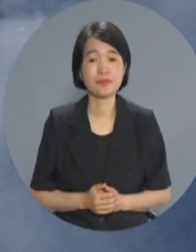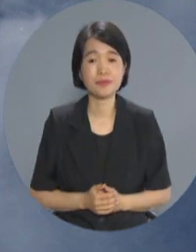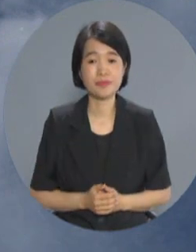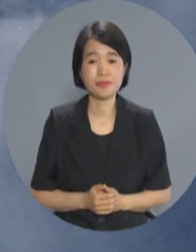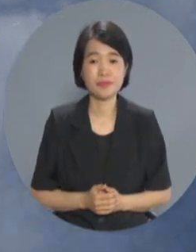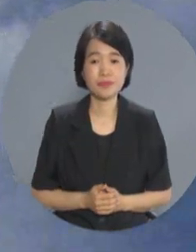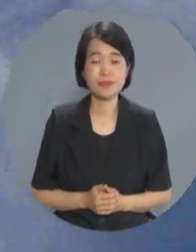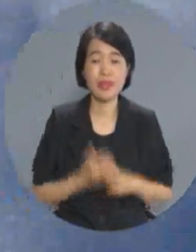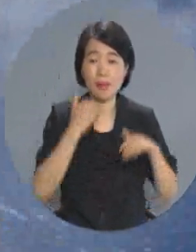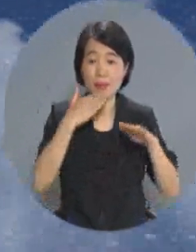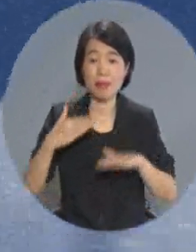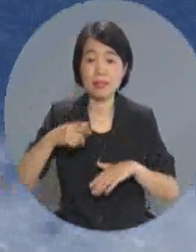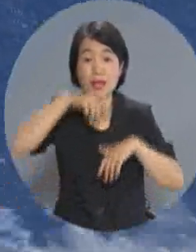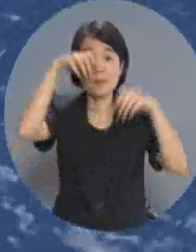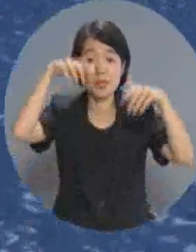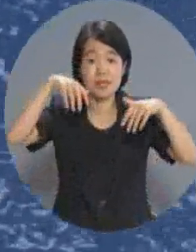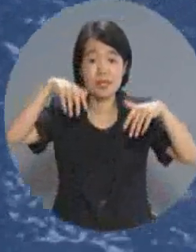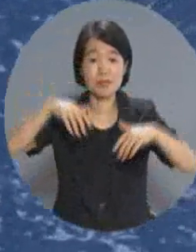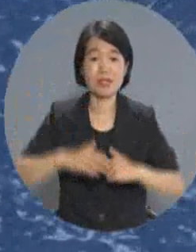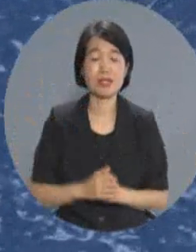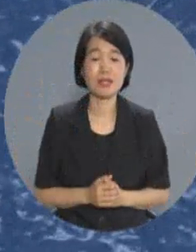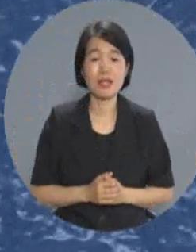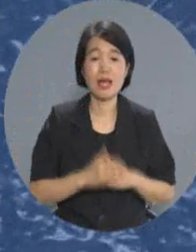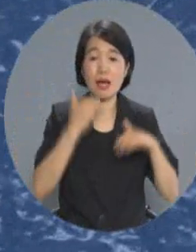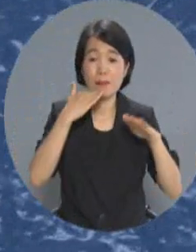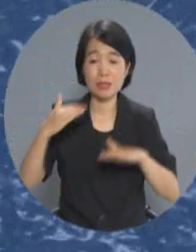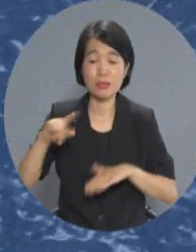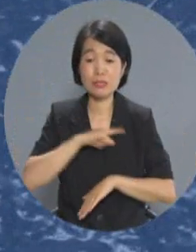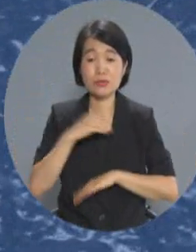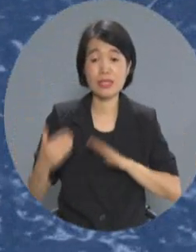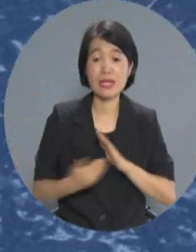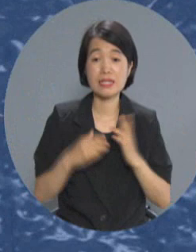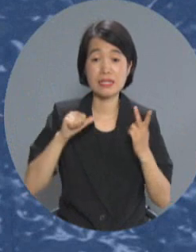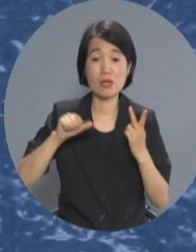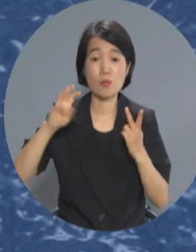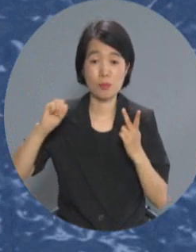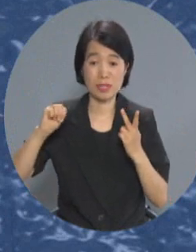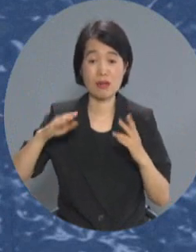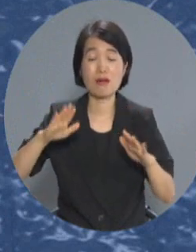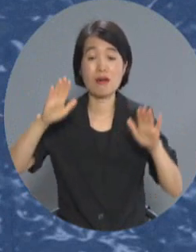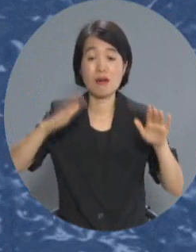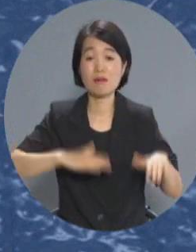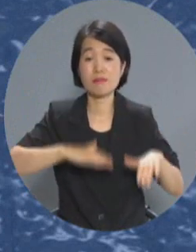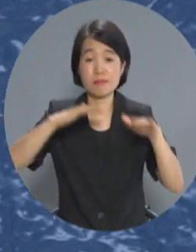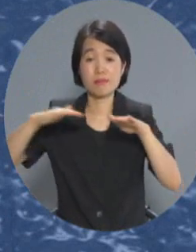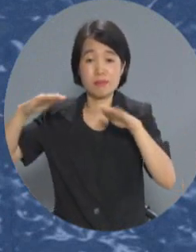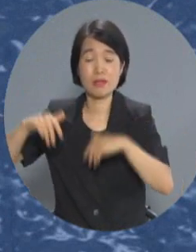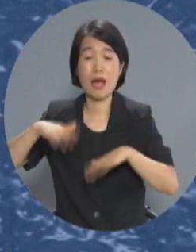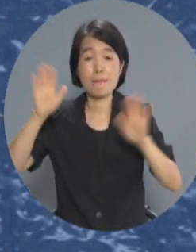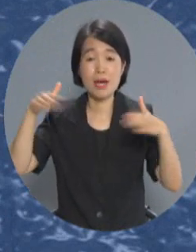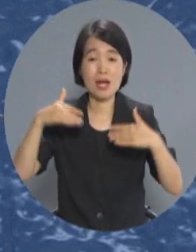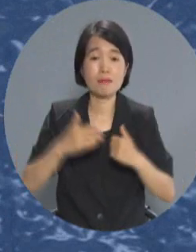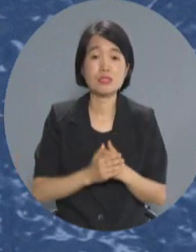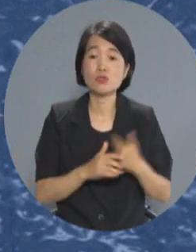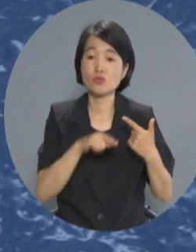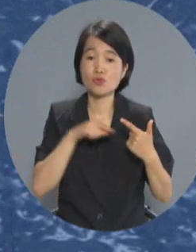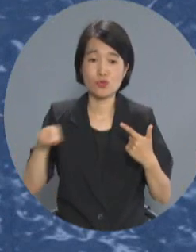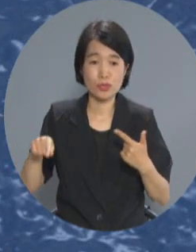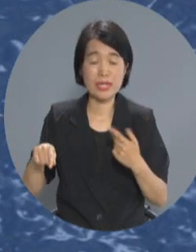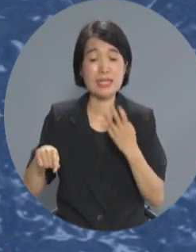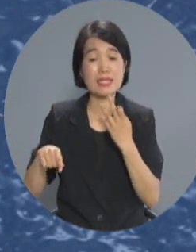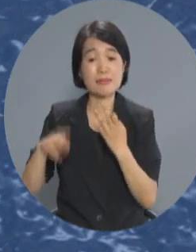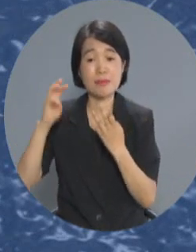회상의 도 비가 내리겠습니다 파도는 최대 2.5m 까지 일했고 바람은 초속 6m 에서